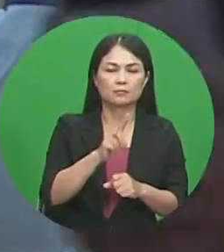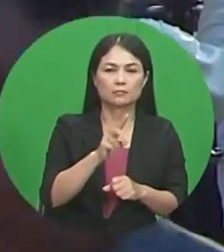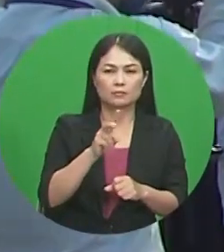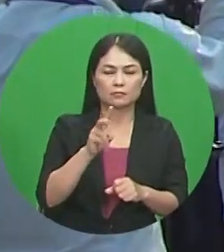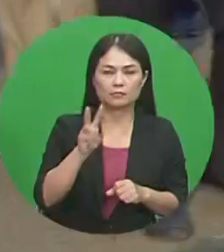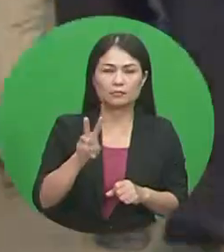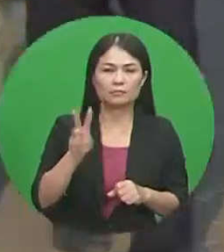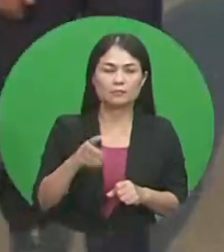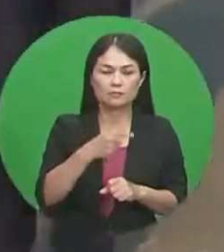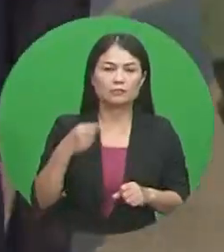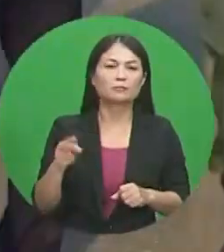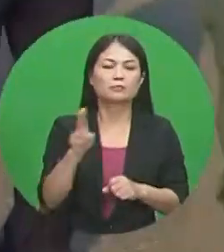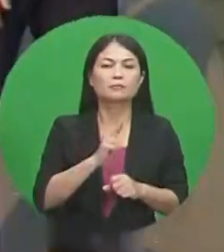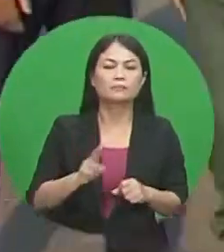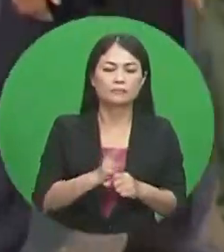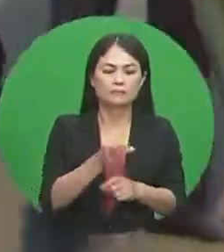123